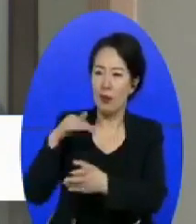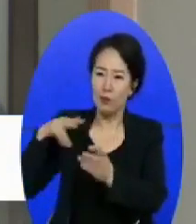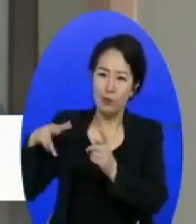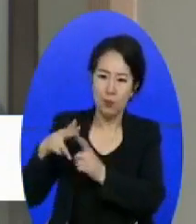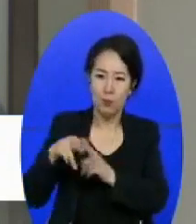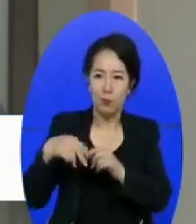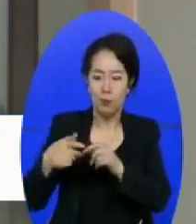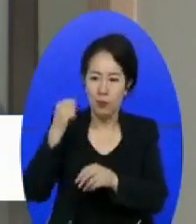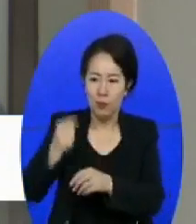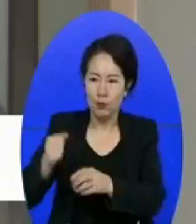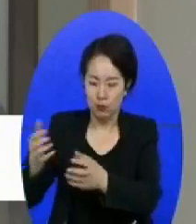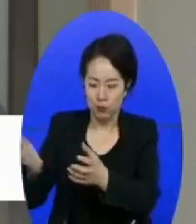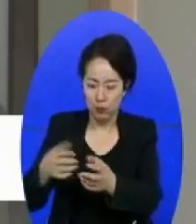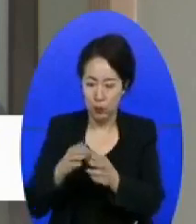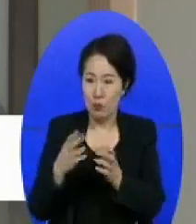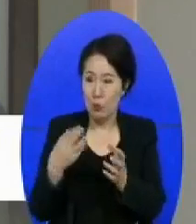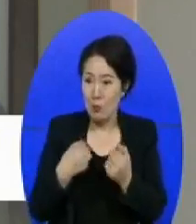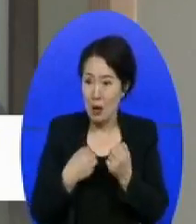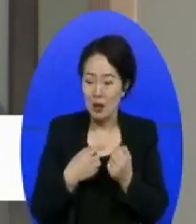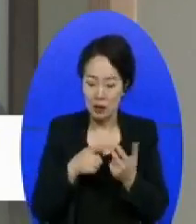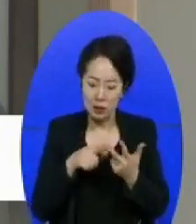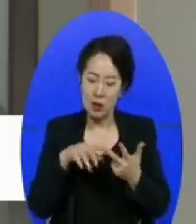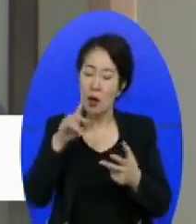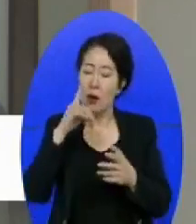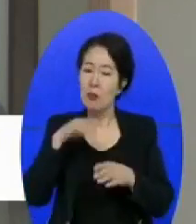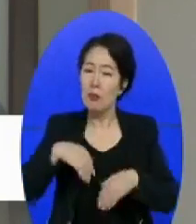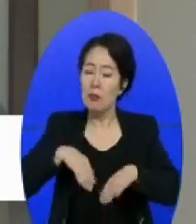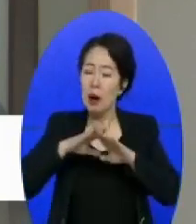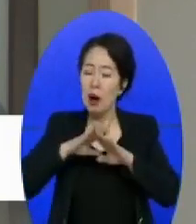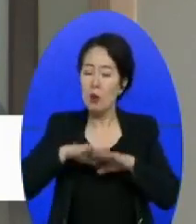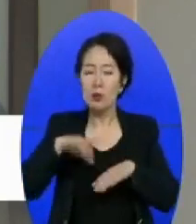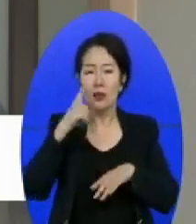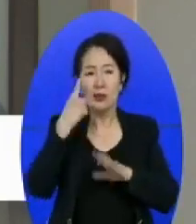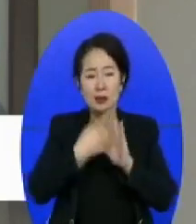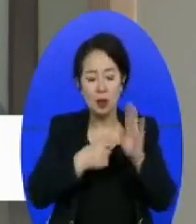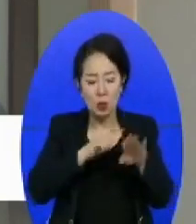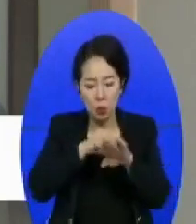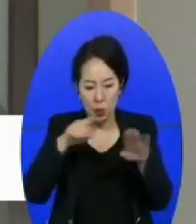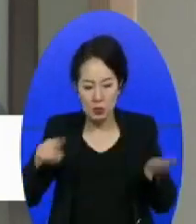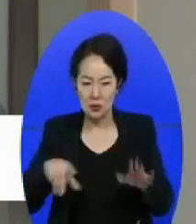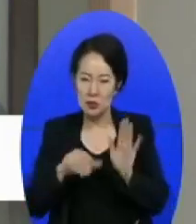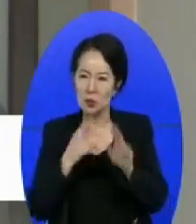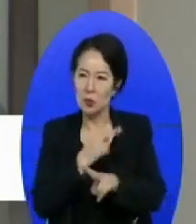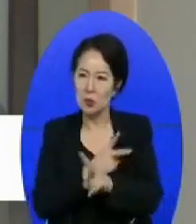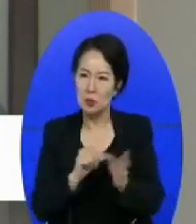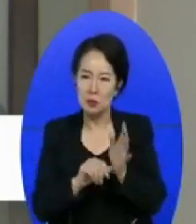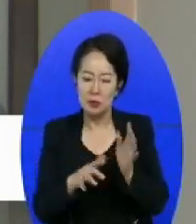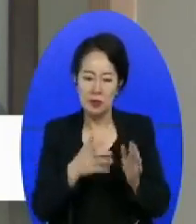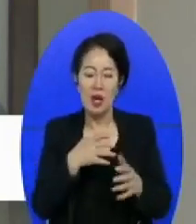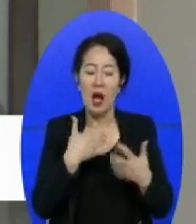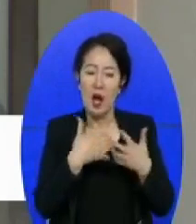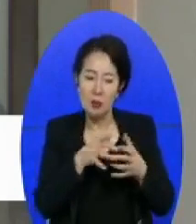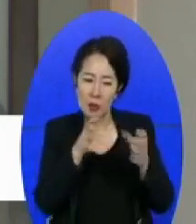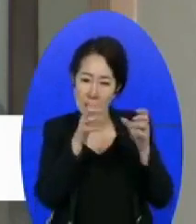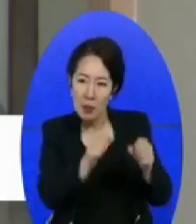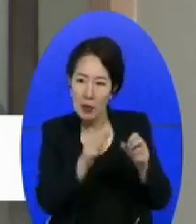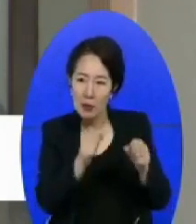нар одоо байгууллагад нэг цар орчмын хугацаанд бол одоо хуйлбас агнүрэн чиглэлээр 5 хэрэг илрүүлээд